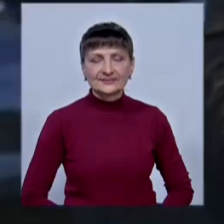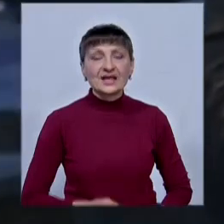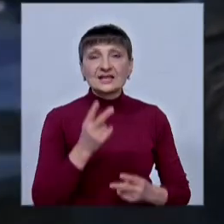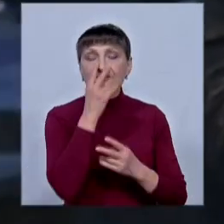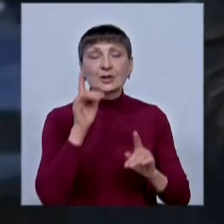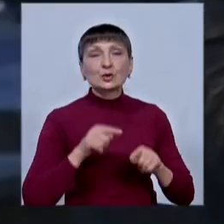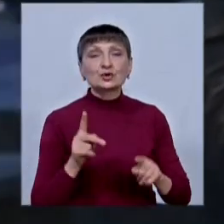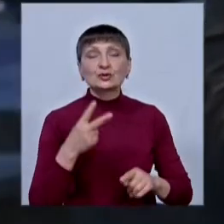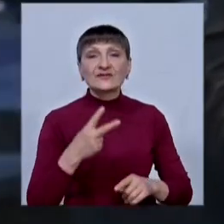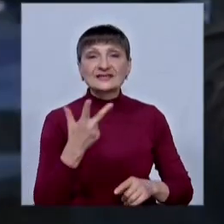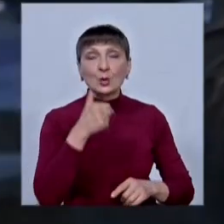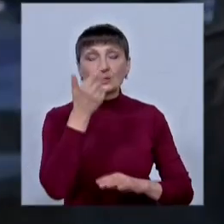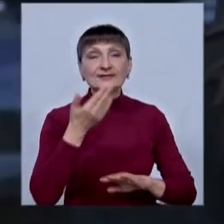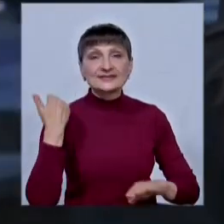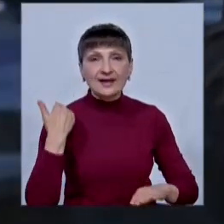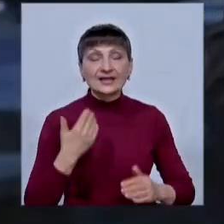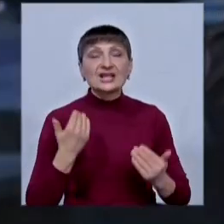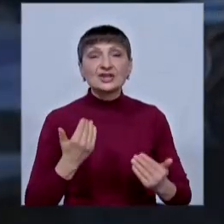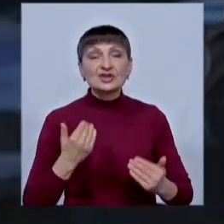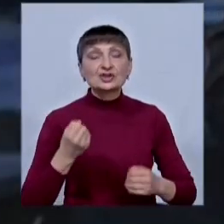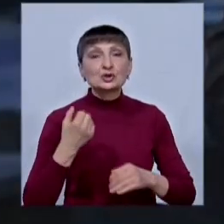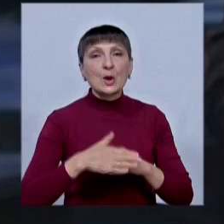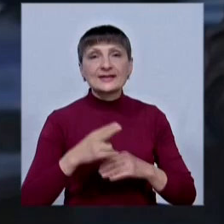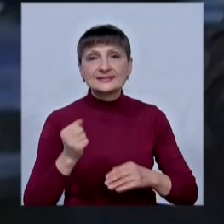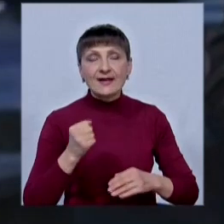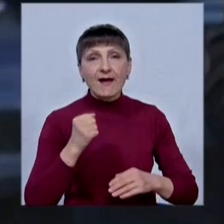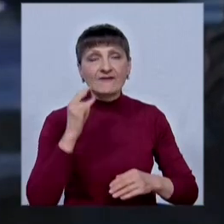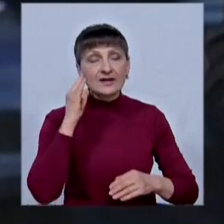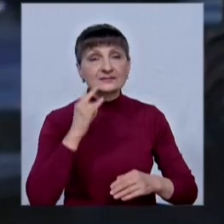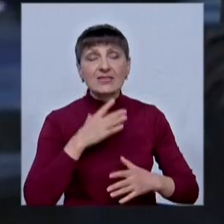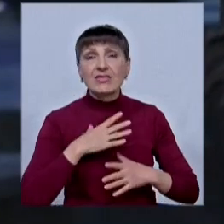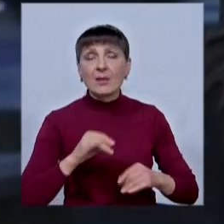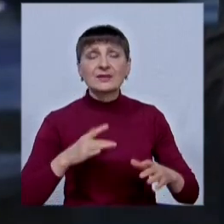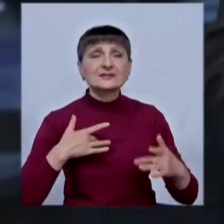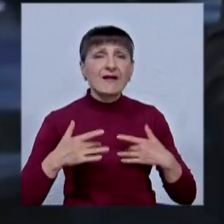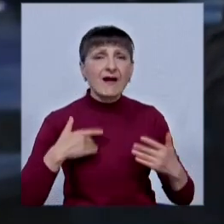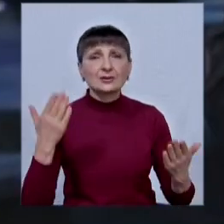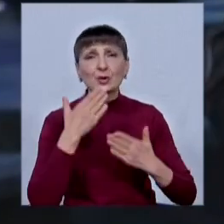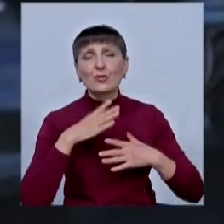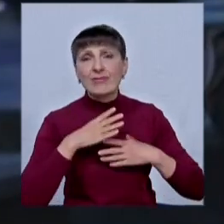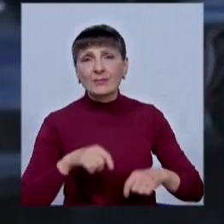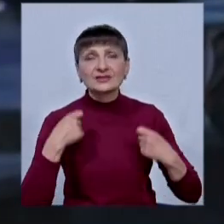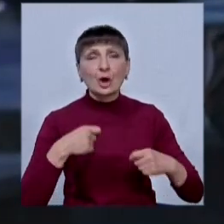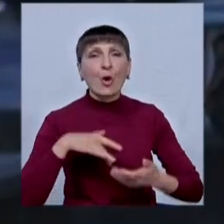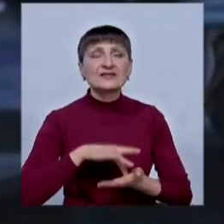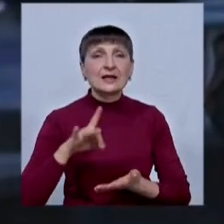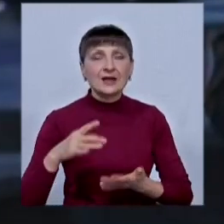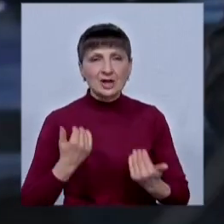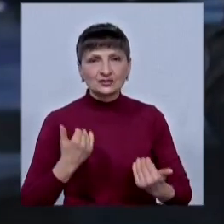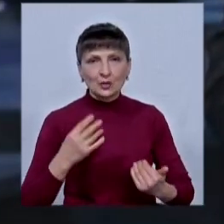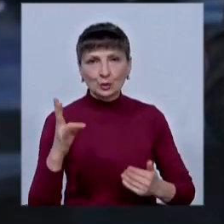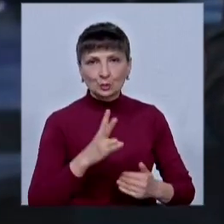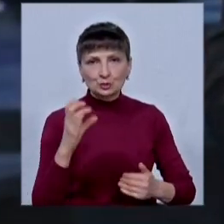Несмотря на то, что 23 года назад в нынешней столице Казахстана не было ни театров, ни кинотеатров, ни торговых центров, сегодня